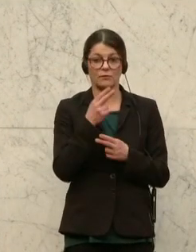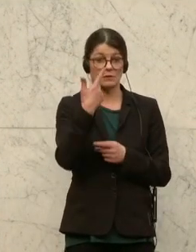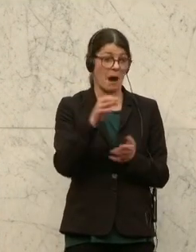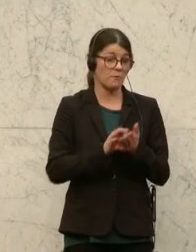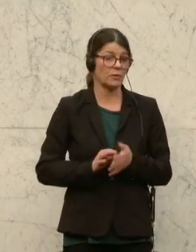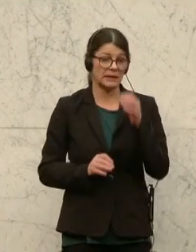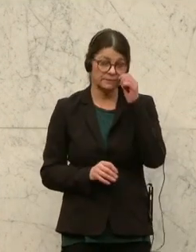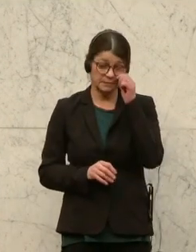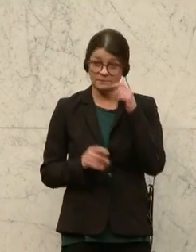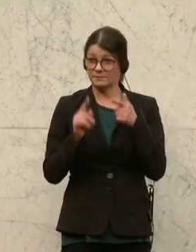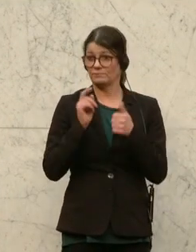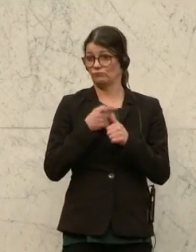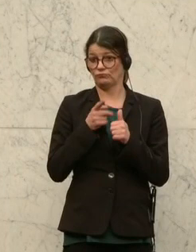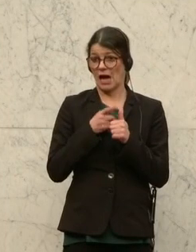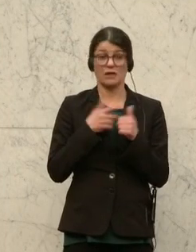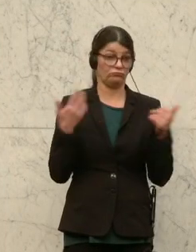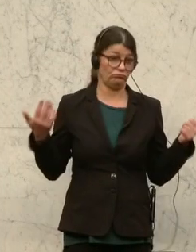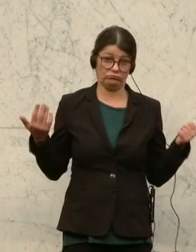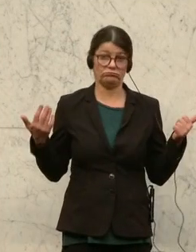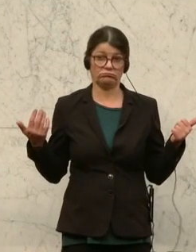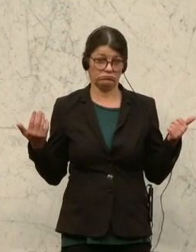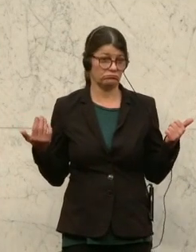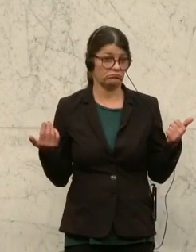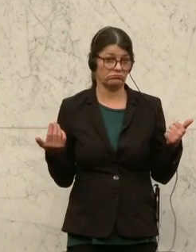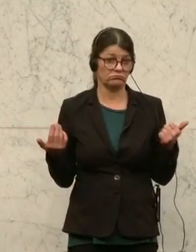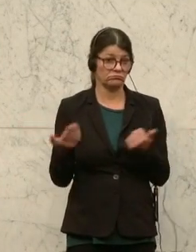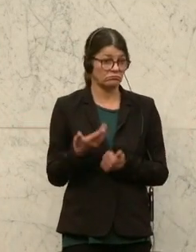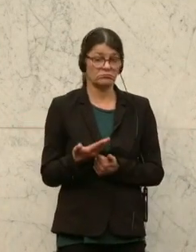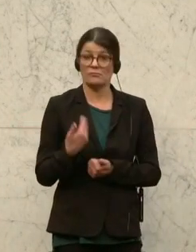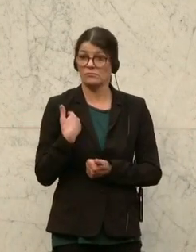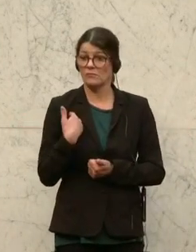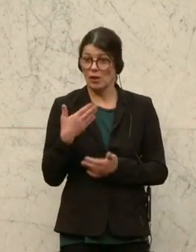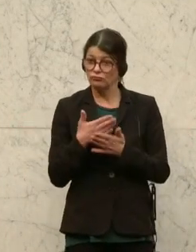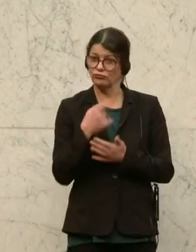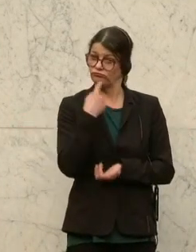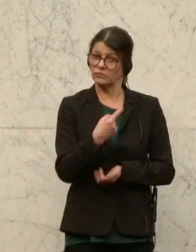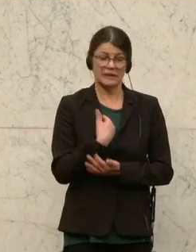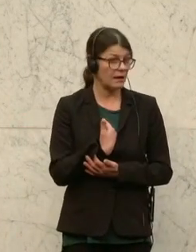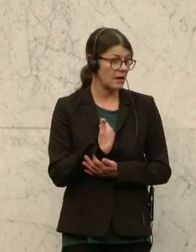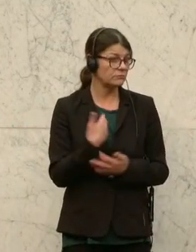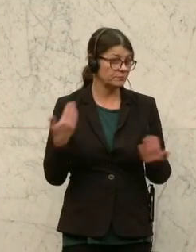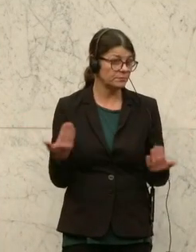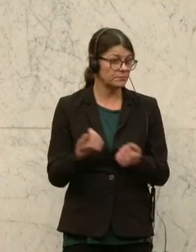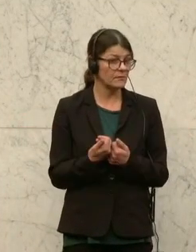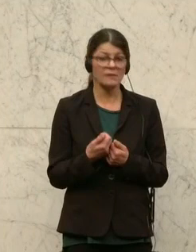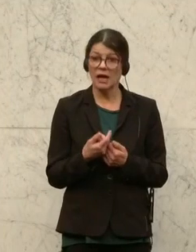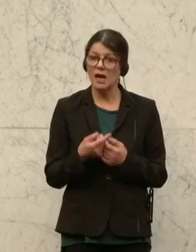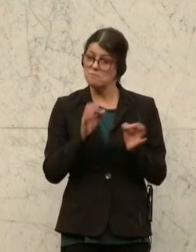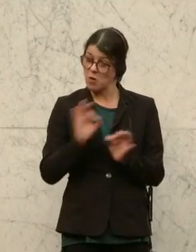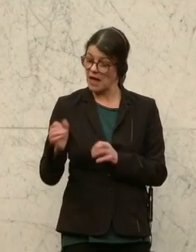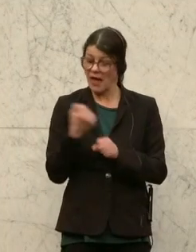Beim ersten verweise ich im Wesentlichen auf das, was schon gesagt wurde. Der zeitgemäße